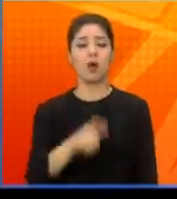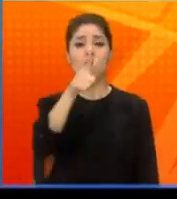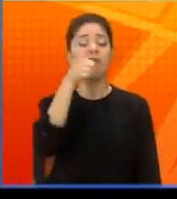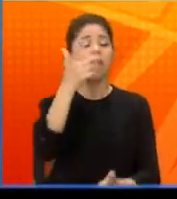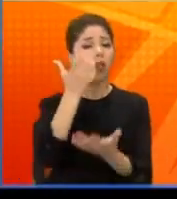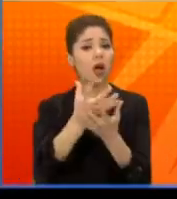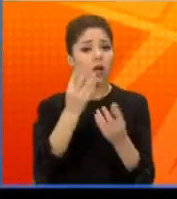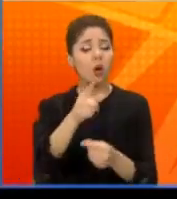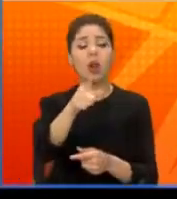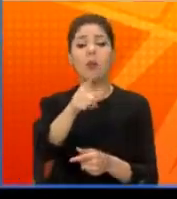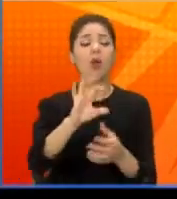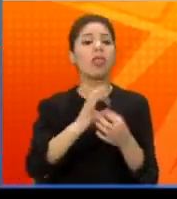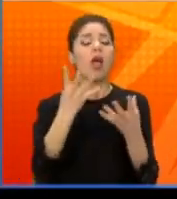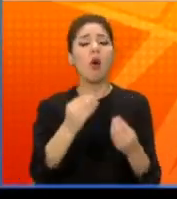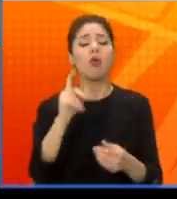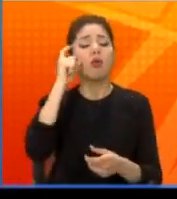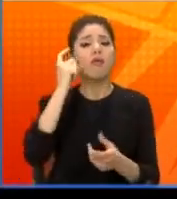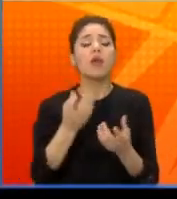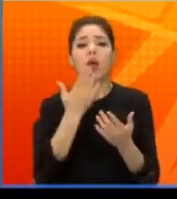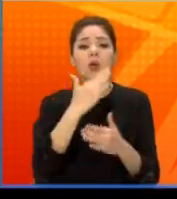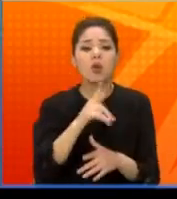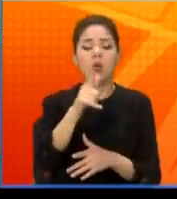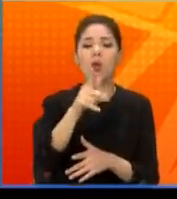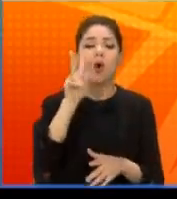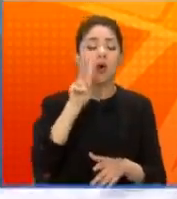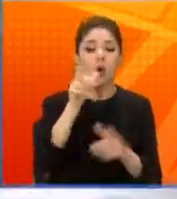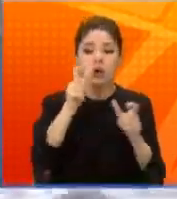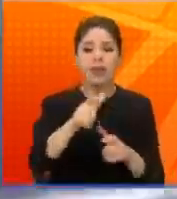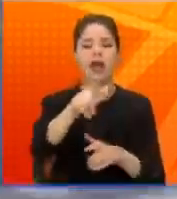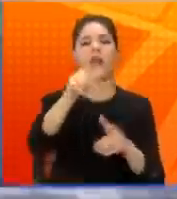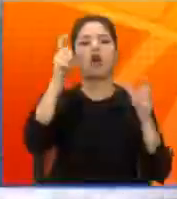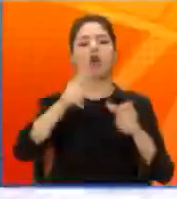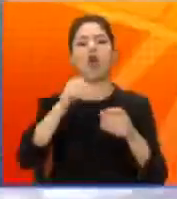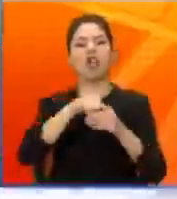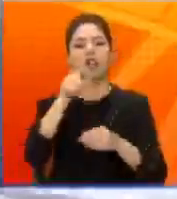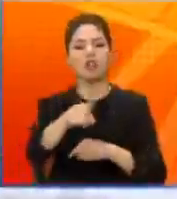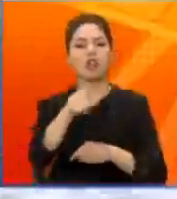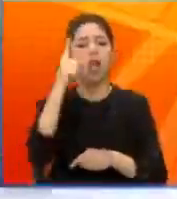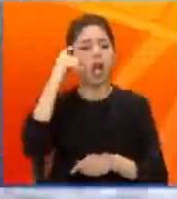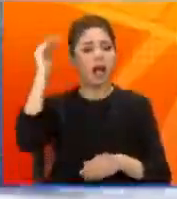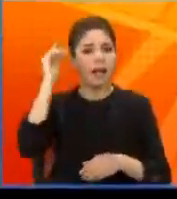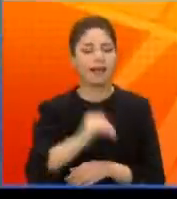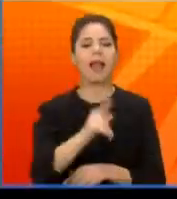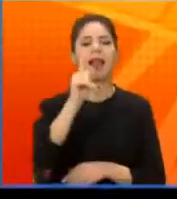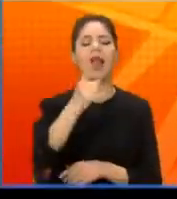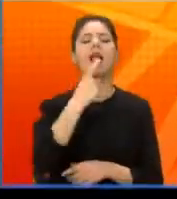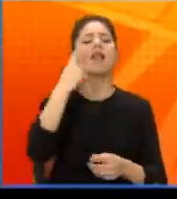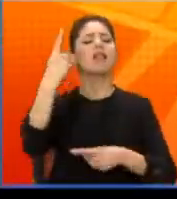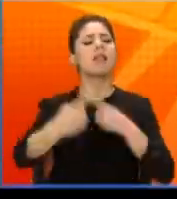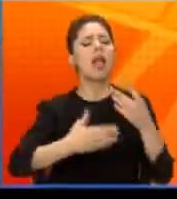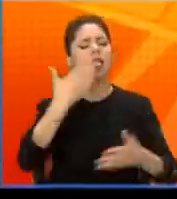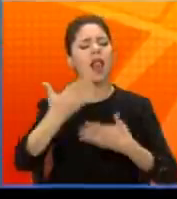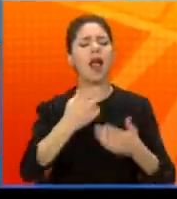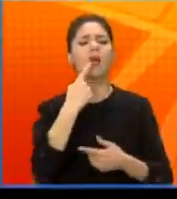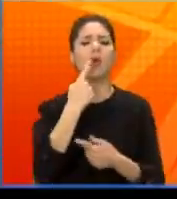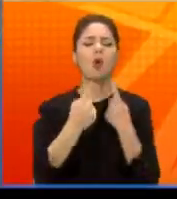Görüntüdeki cismin ne olduğu muamma ama görüldüğü yer gölün üzeriydi. Bu yüzden de akla ilk gelen varlığı yıllardır